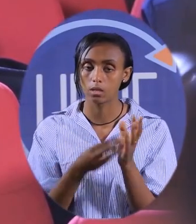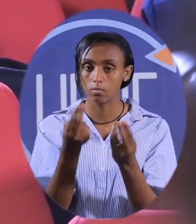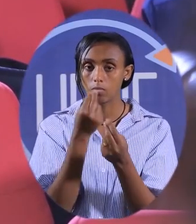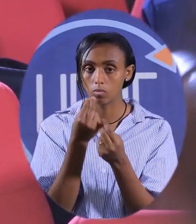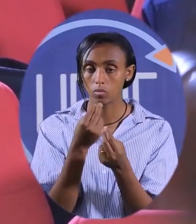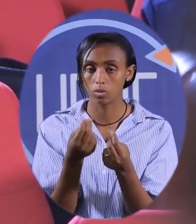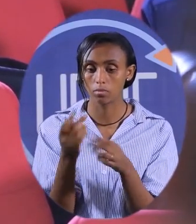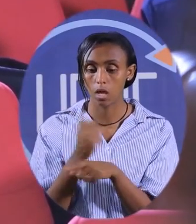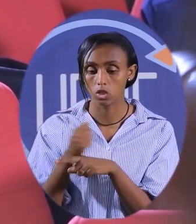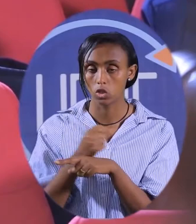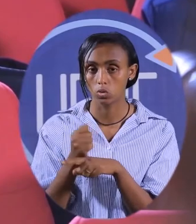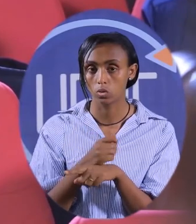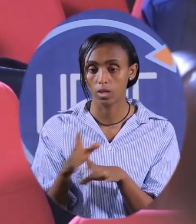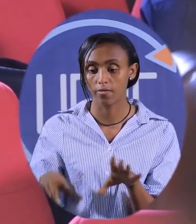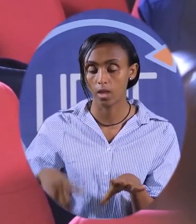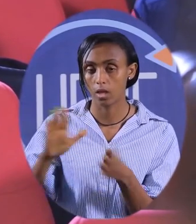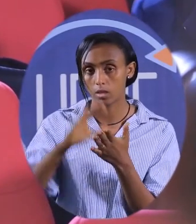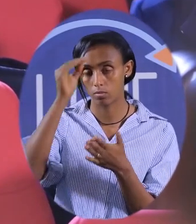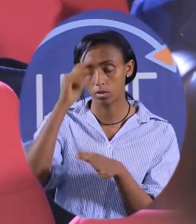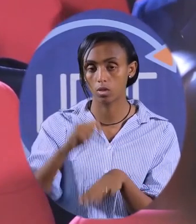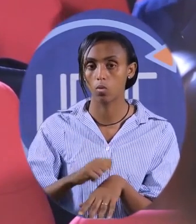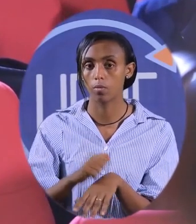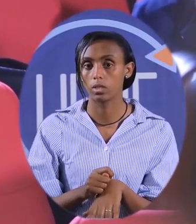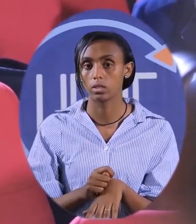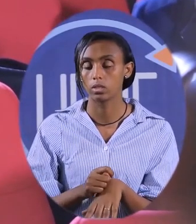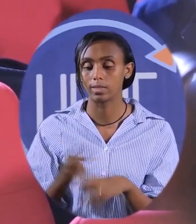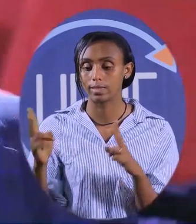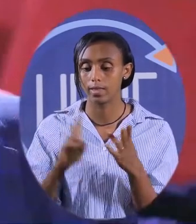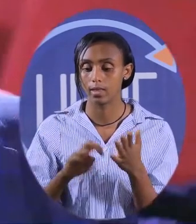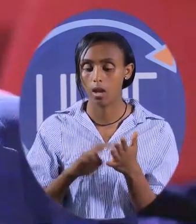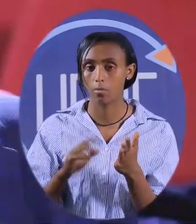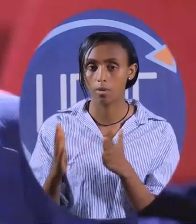ባለሙያ የሚያሰለጥኑ ከፍተኛ የትምህርት ተቋማት የተናበበ